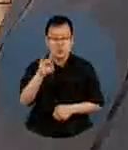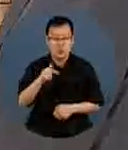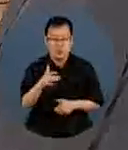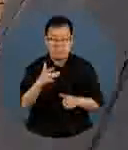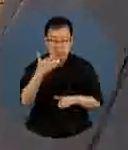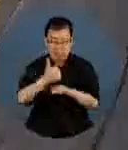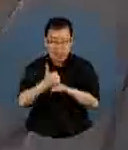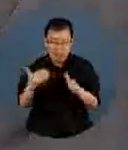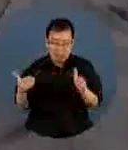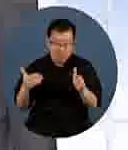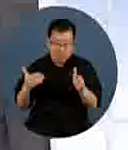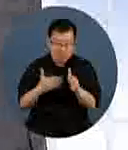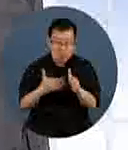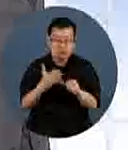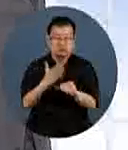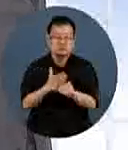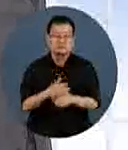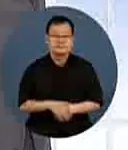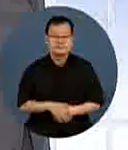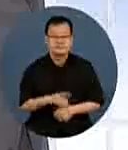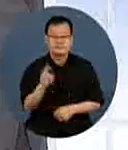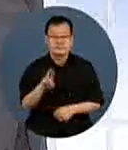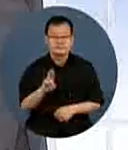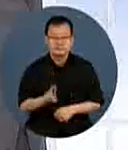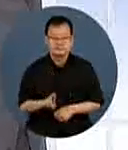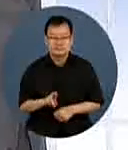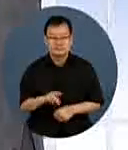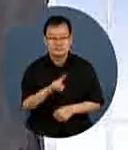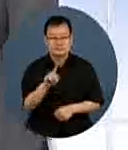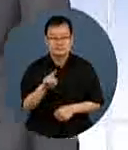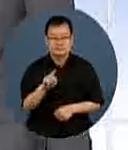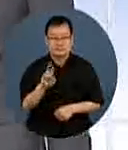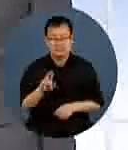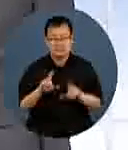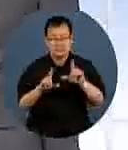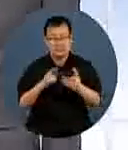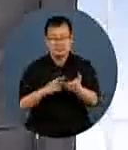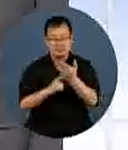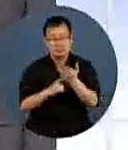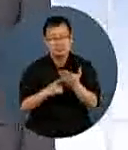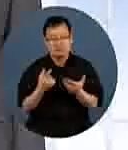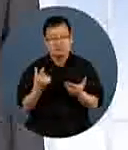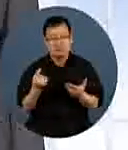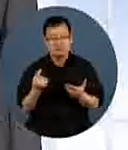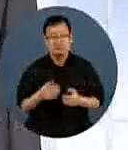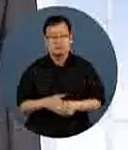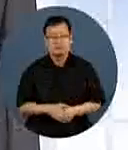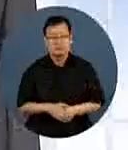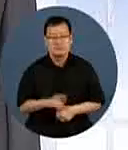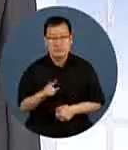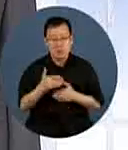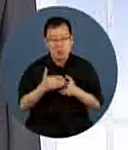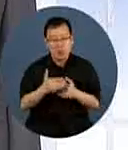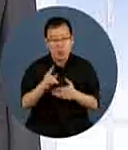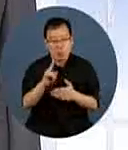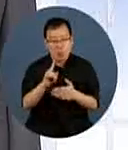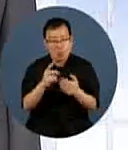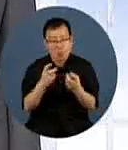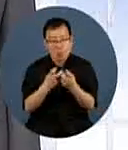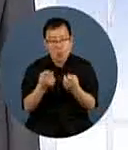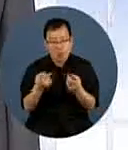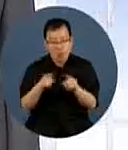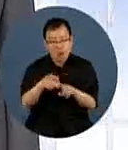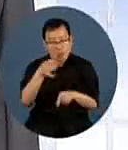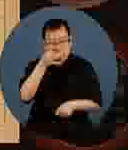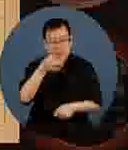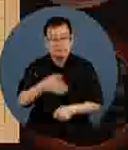남았습니다. 네. 네, 결국은 여기 하나 늘어서 이제 뭐 그렇죠. 갖다 붙이는 그런 장면이 될 것 같습니다. 자, 과연 마무리 수순은 어떻게 되는지 함께